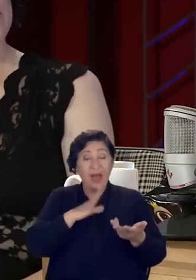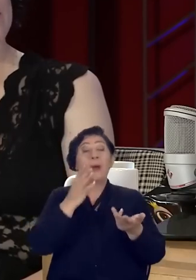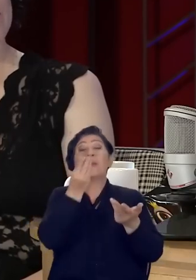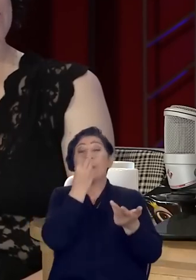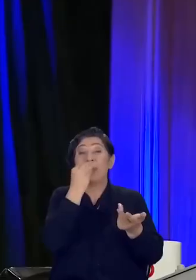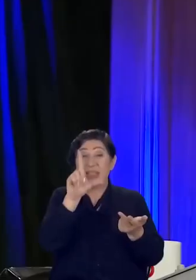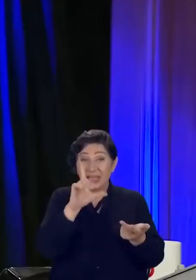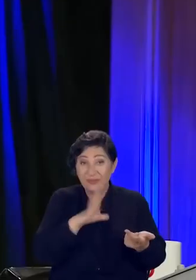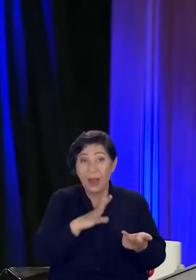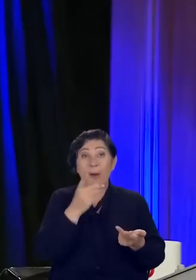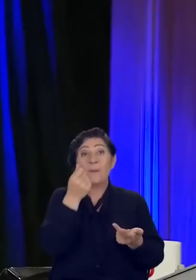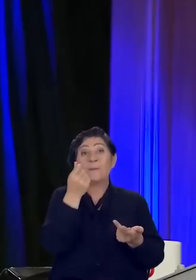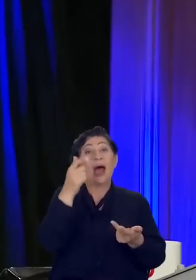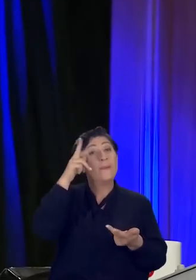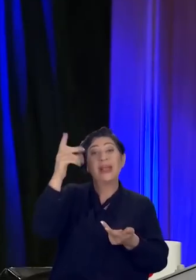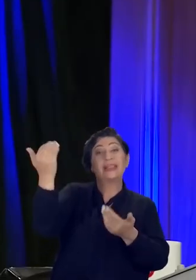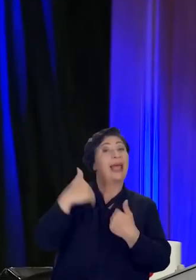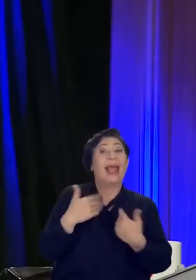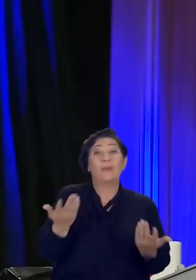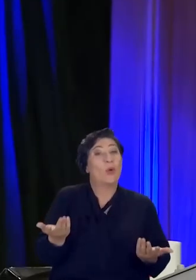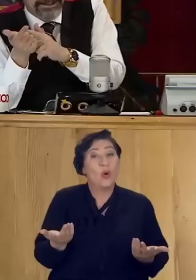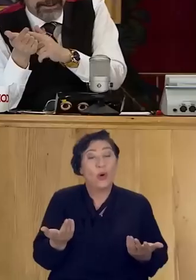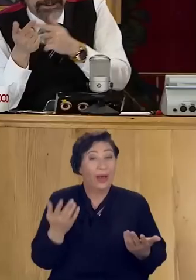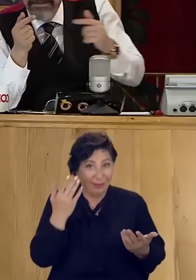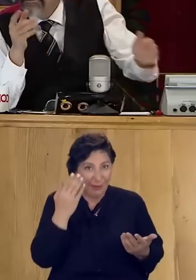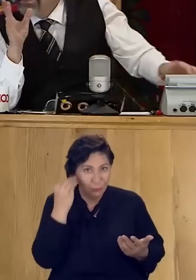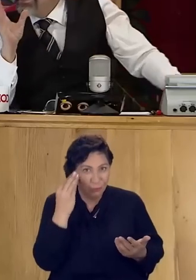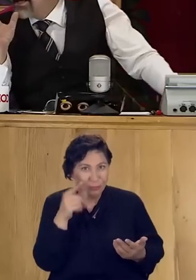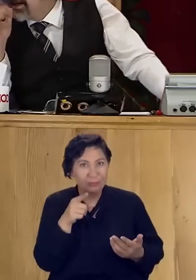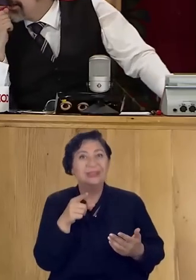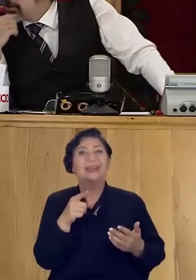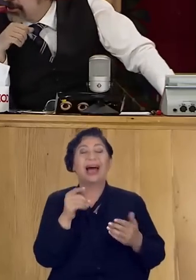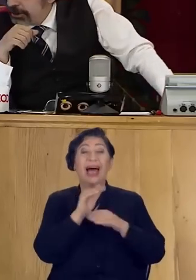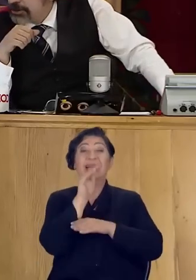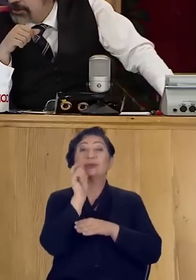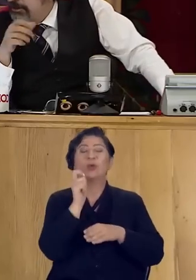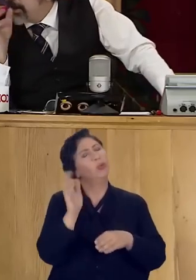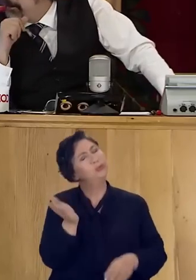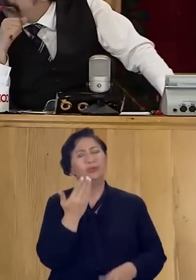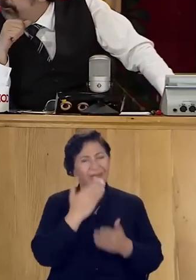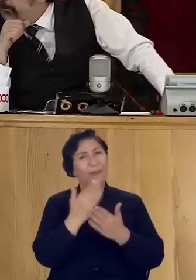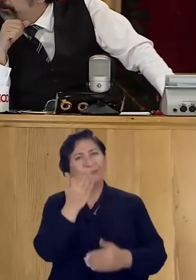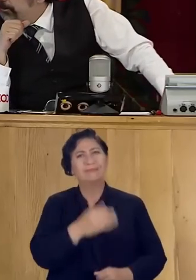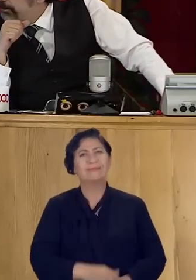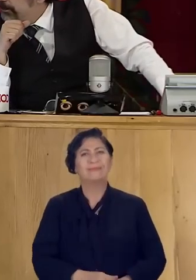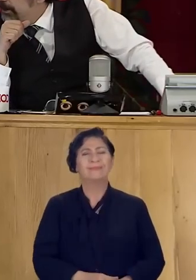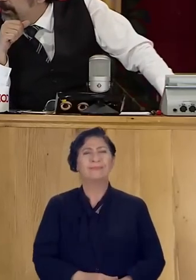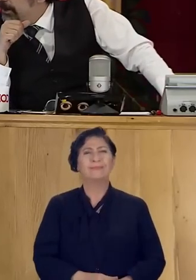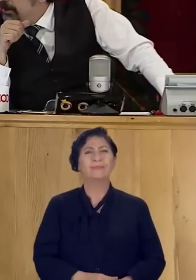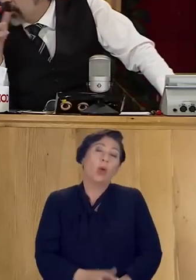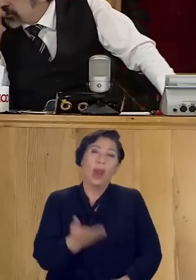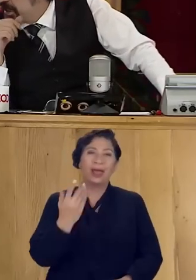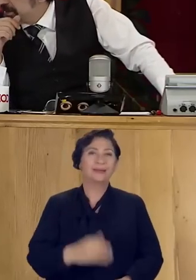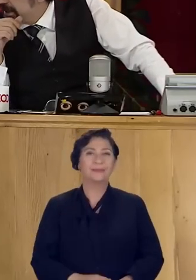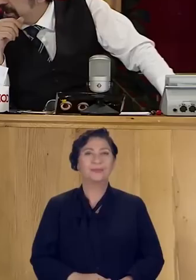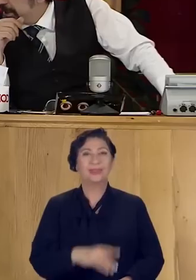mamaya ihtiyacı var. Hiç para da Seattle'dan gelmiyor o sırada. Anlatabildim mi? Yani hayat zor. Olsun. Devam. Öyle